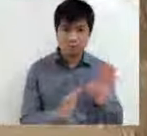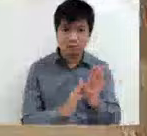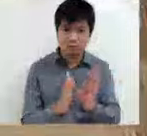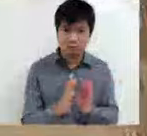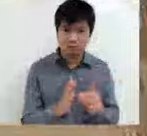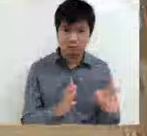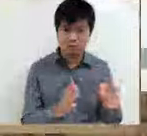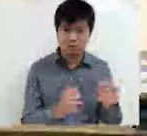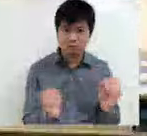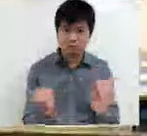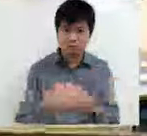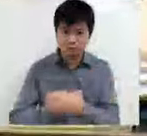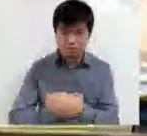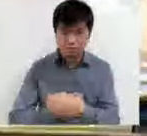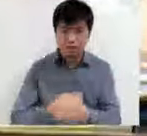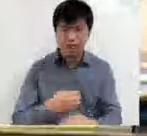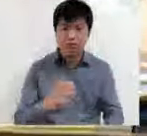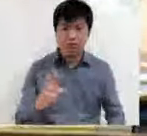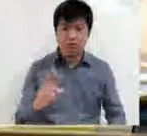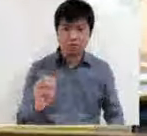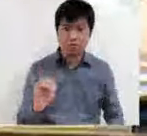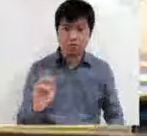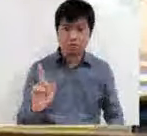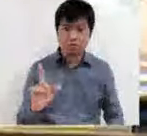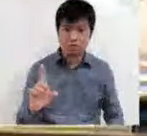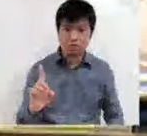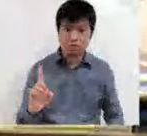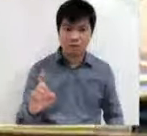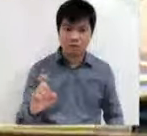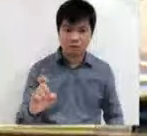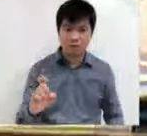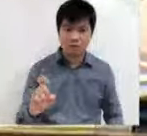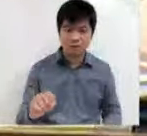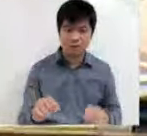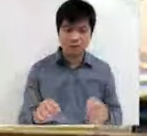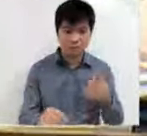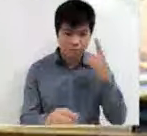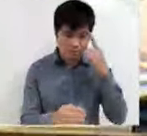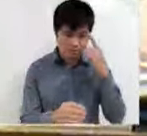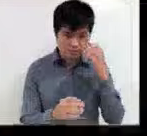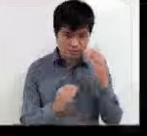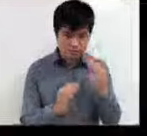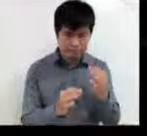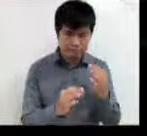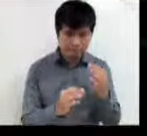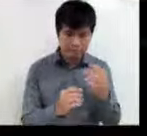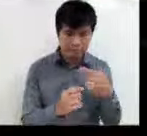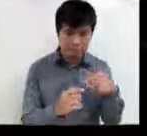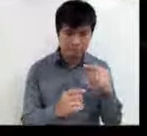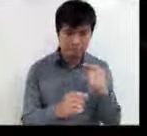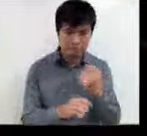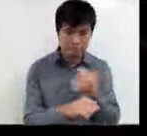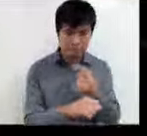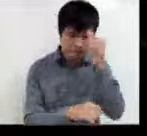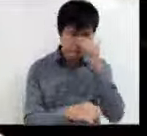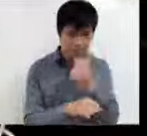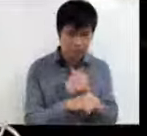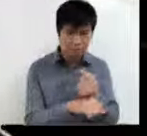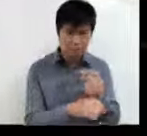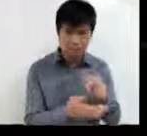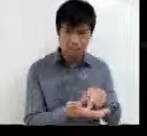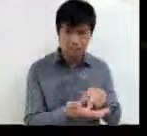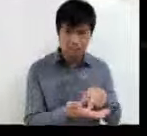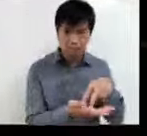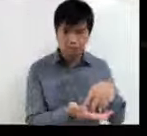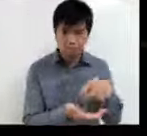Romualdez. Nanindigan naman ang abogado ng SMNI na wala silang paglabag sa kanilang franchise. Automatic revocation ng